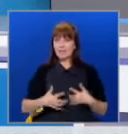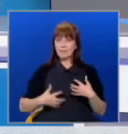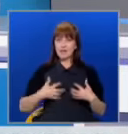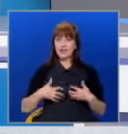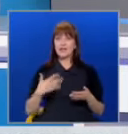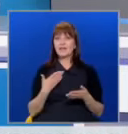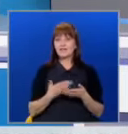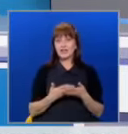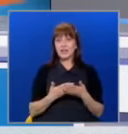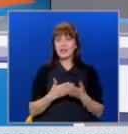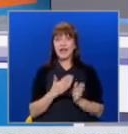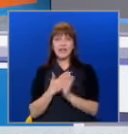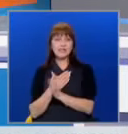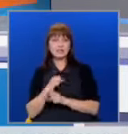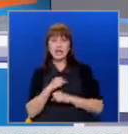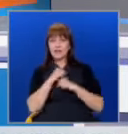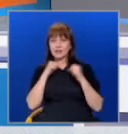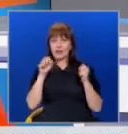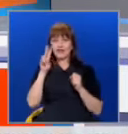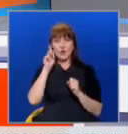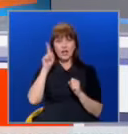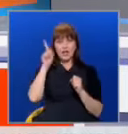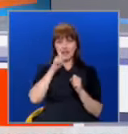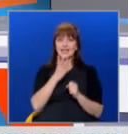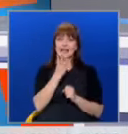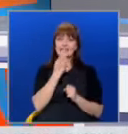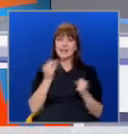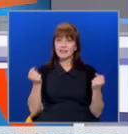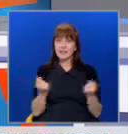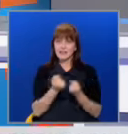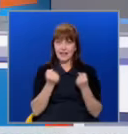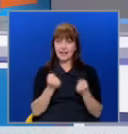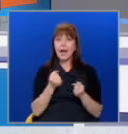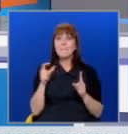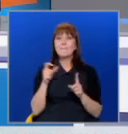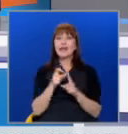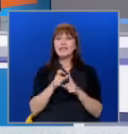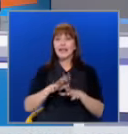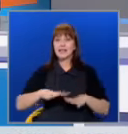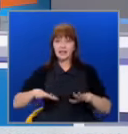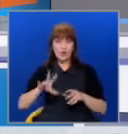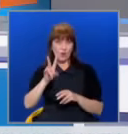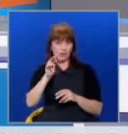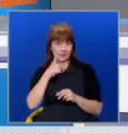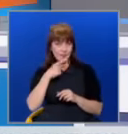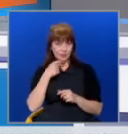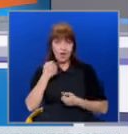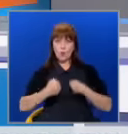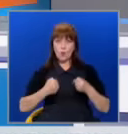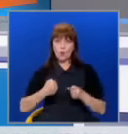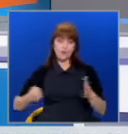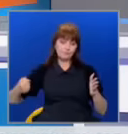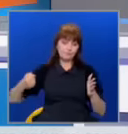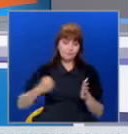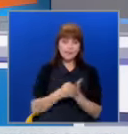Напрежението в Близкия изток ескалира. Във втория ден на най-мащабната израелска операция на палестинска територия от 20 години, кола се